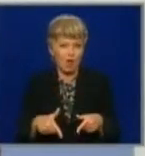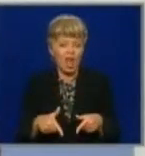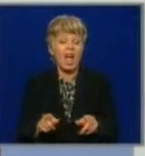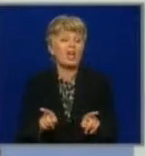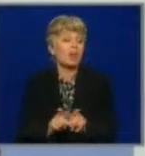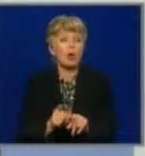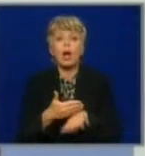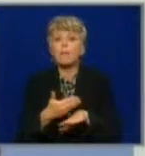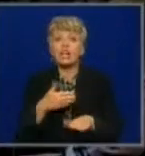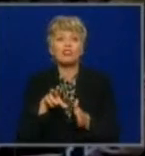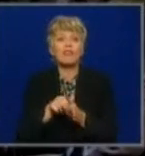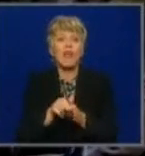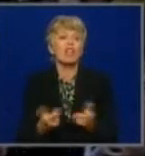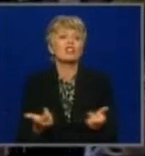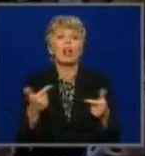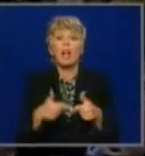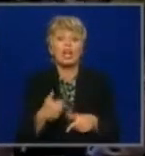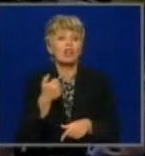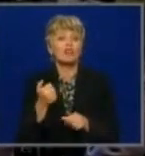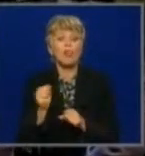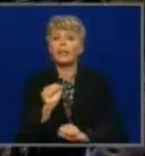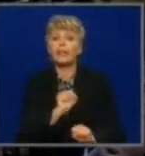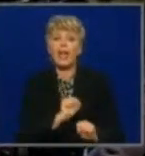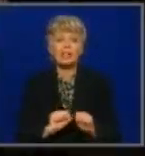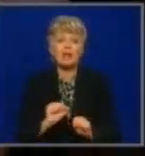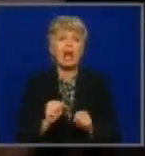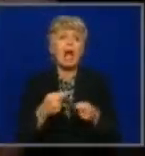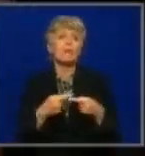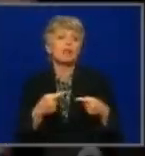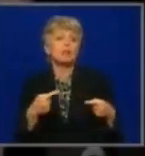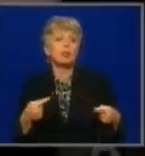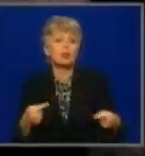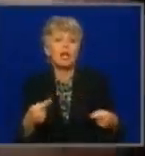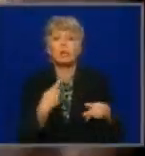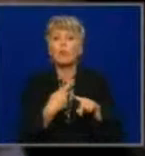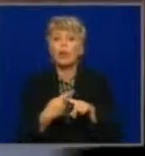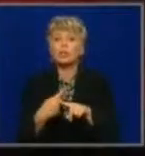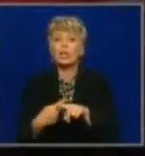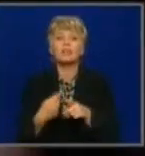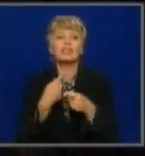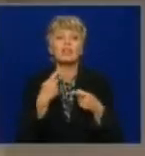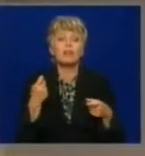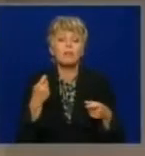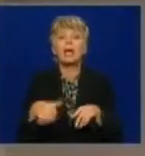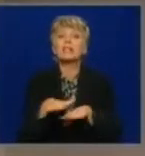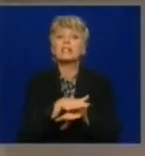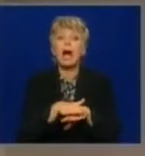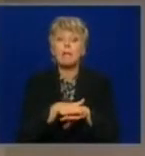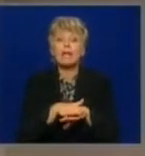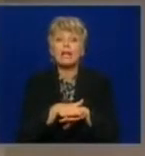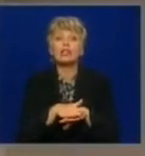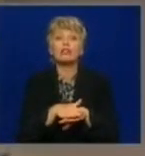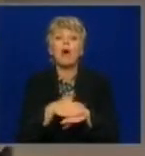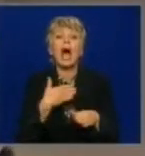jebkurā priekšvēlēšanu laikā arī šogad neizvairīties no pašproducētas pozitīvās informācijas, kuru sabiedrisko attiecību